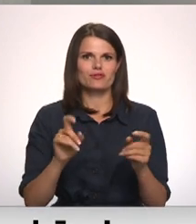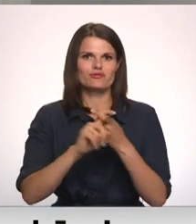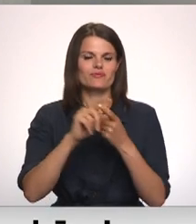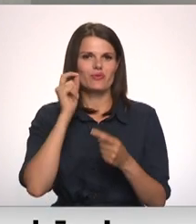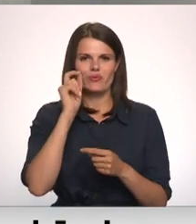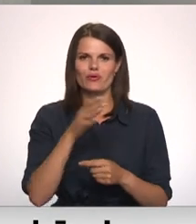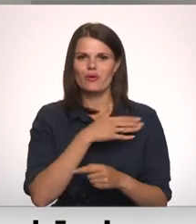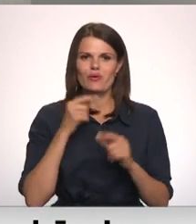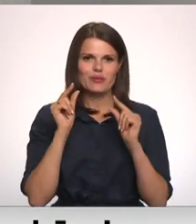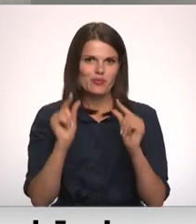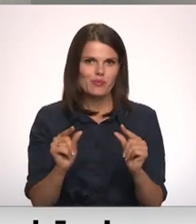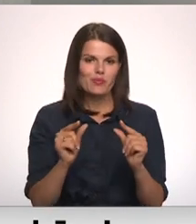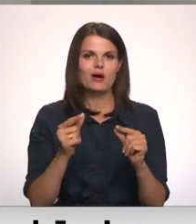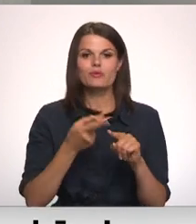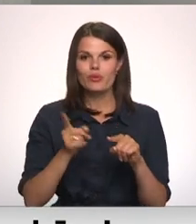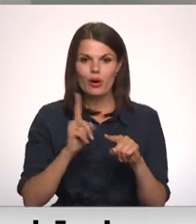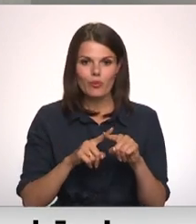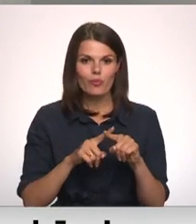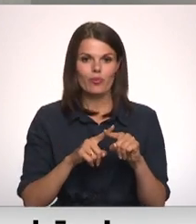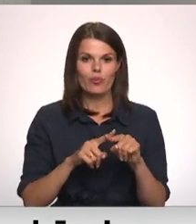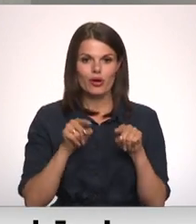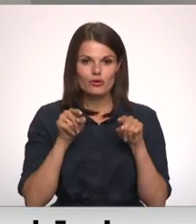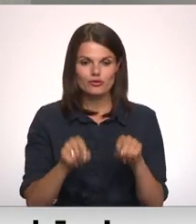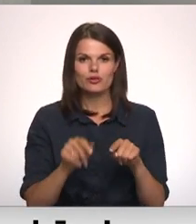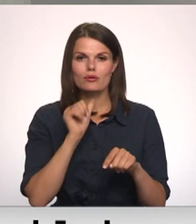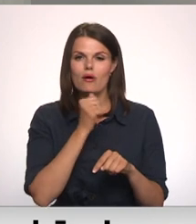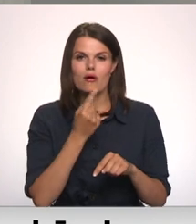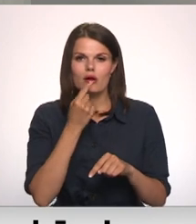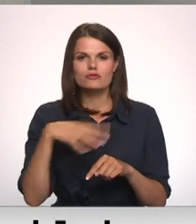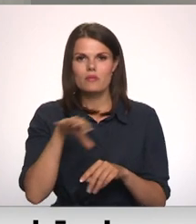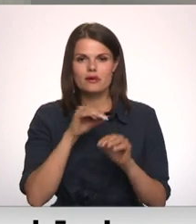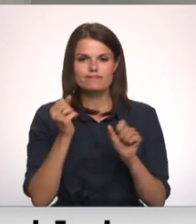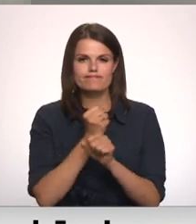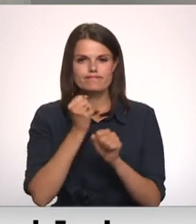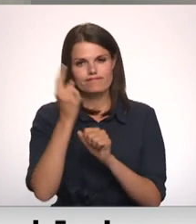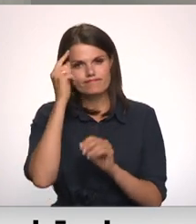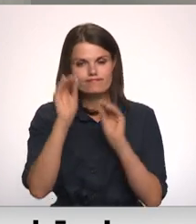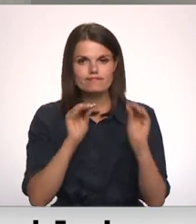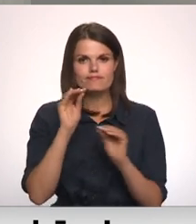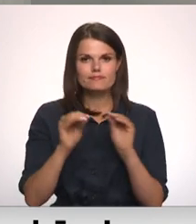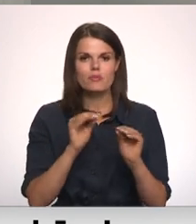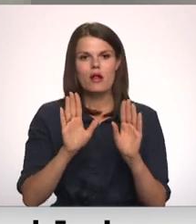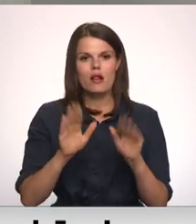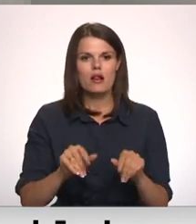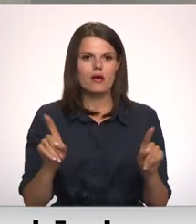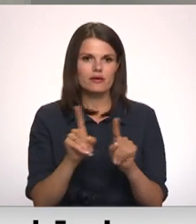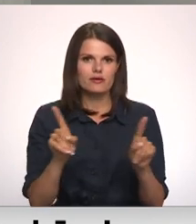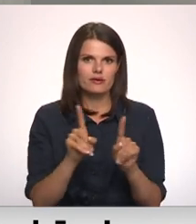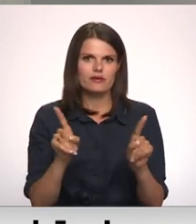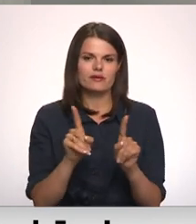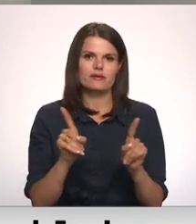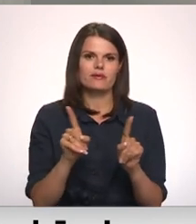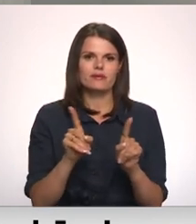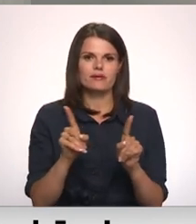vēl mazāk. Līdz ar to šīs garšas mēs izstrādājām vairāk, lai ir tāda